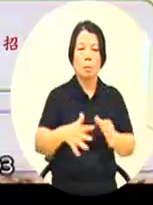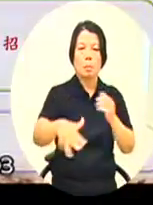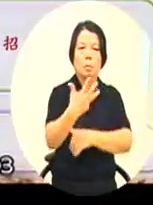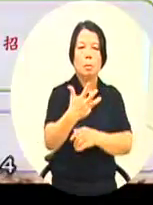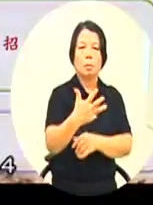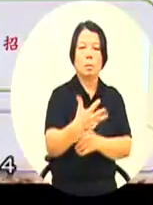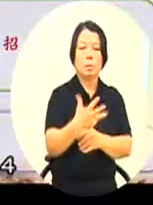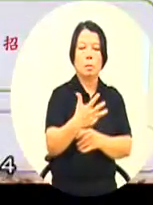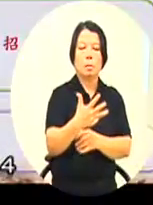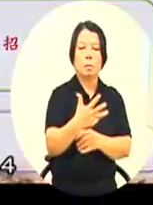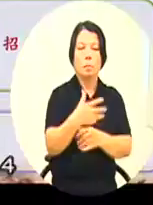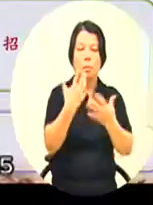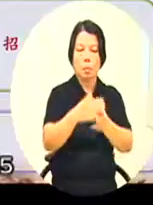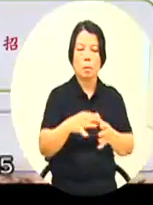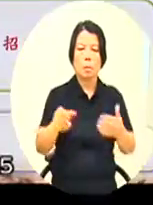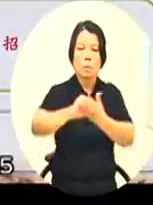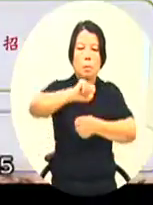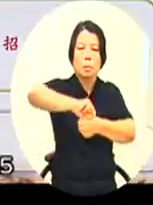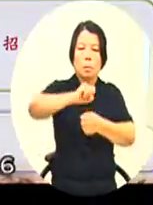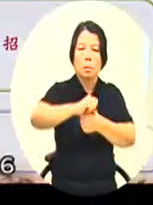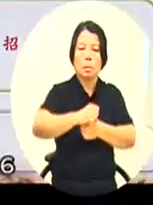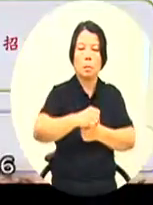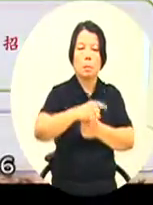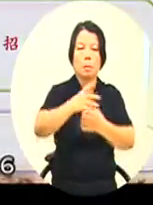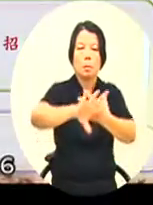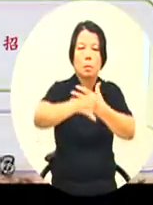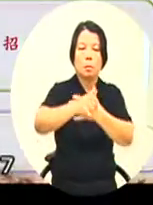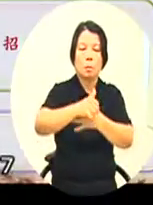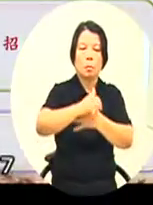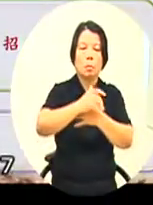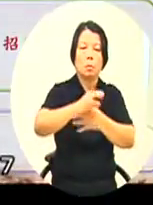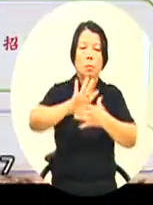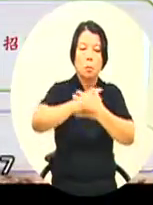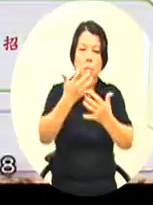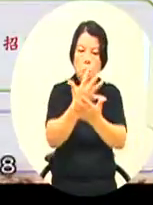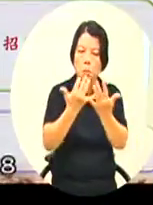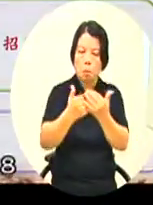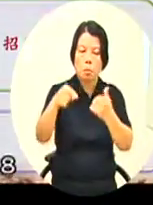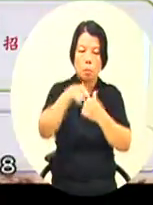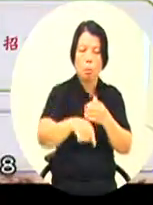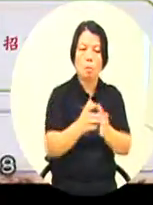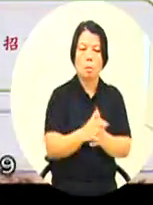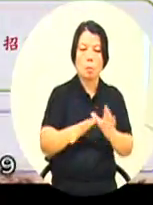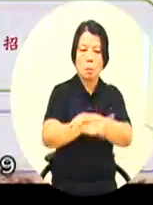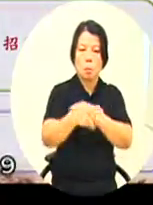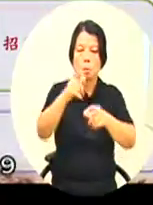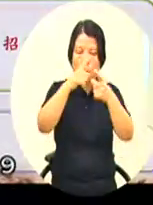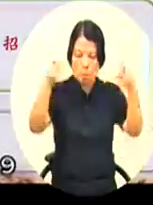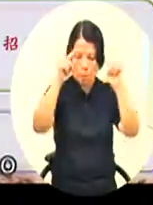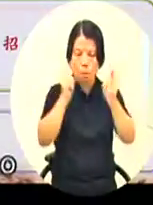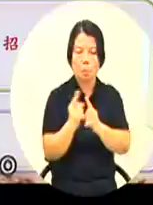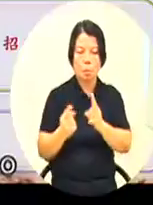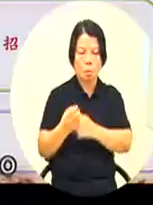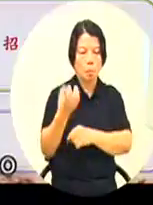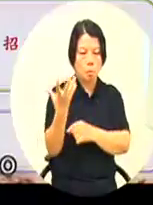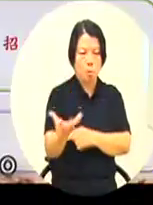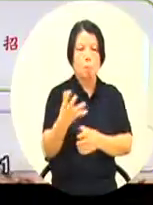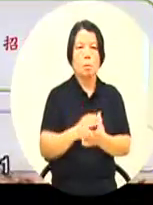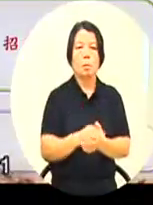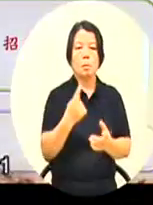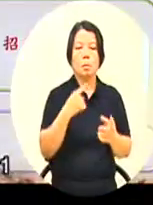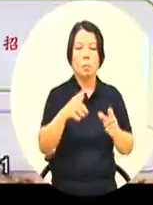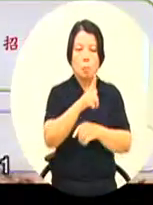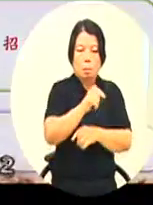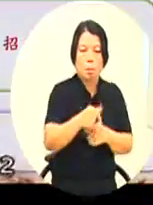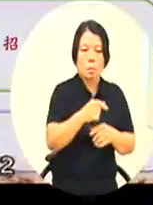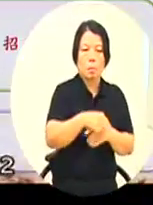本地生，加上侨生920人，所以事实上空大的学生是多的。那一般国立大学的教授大